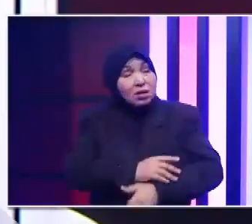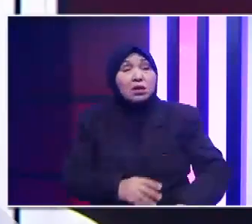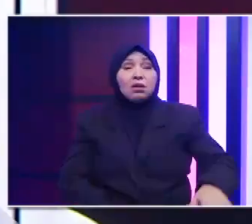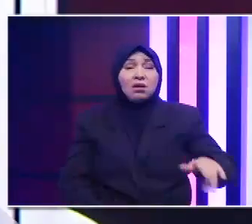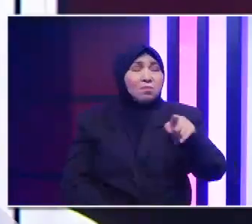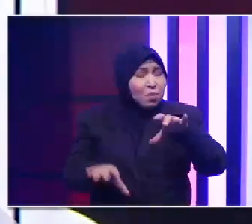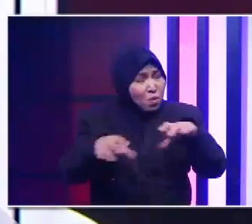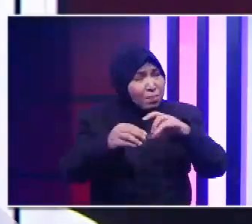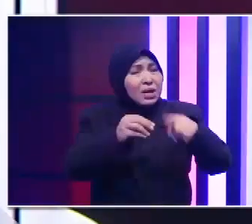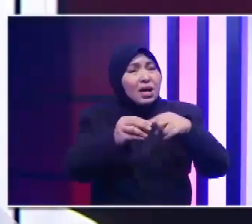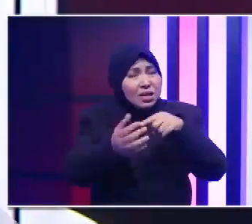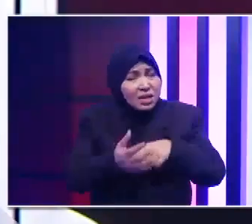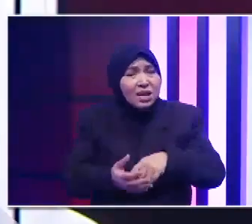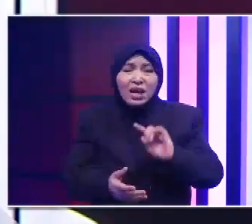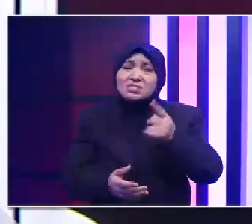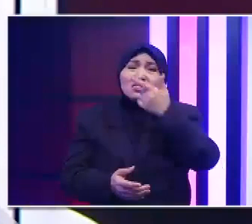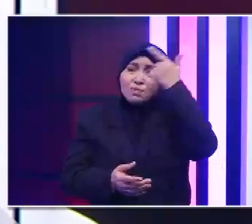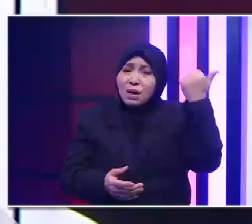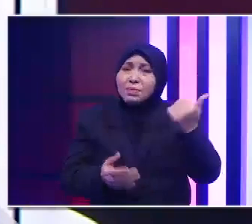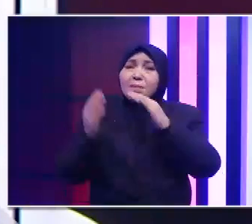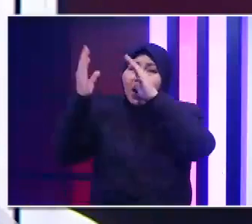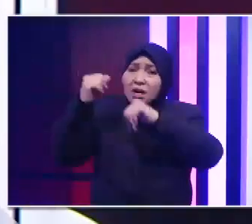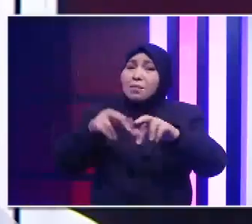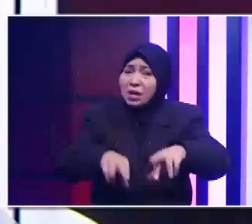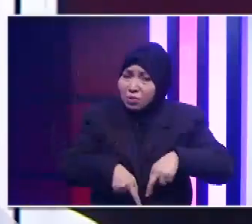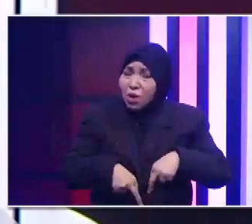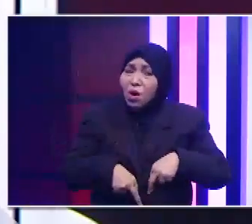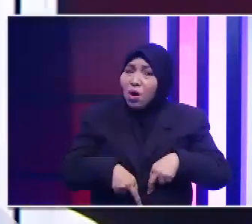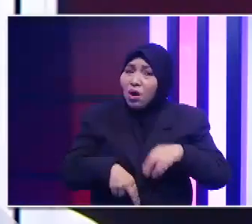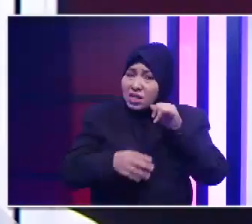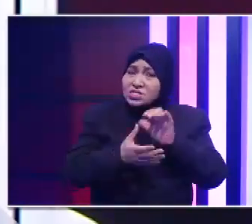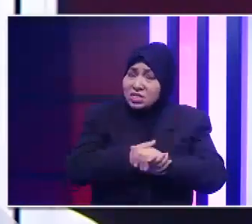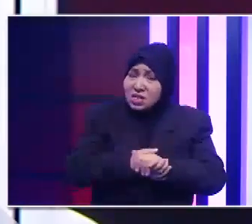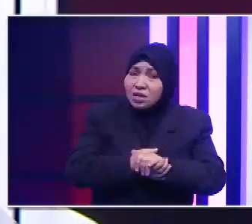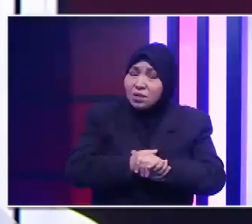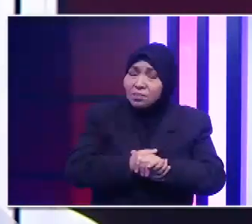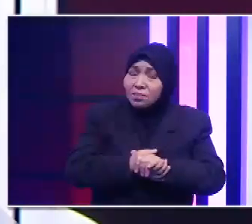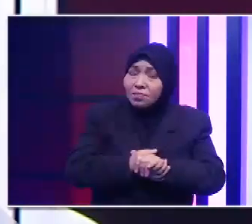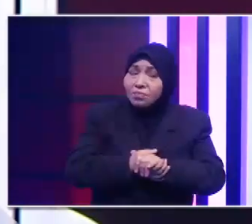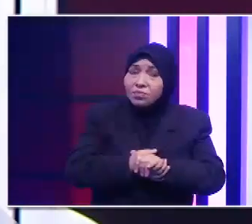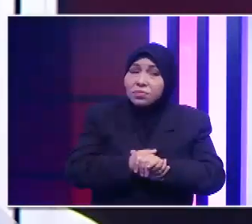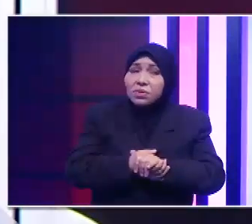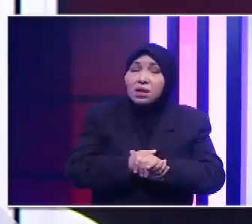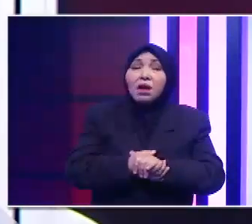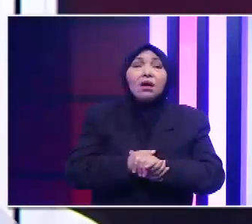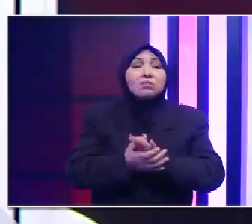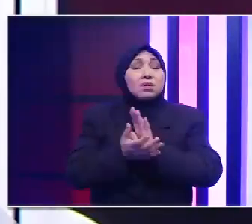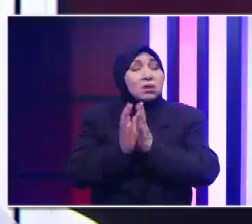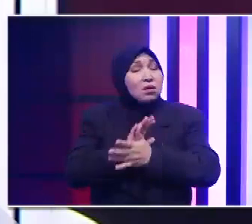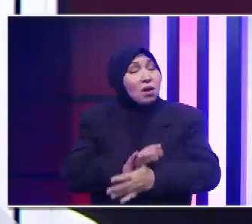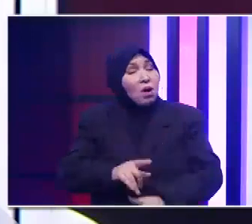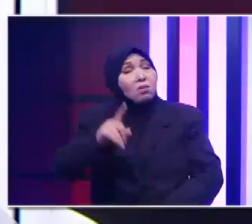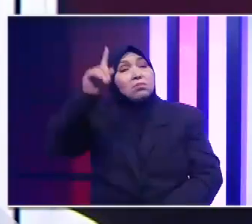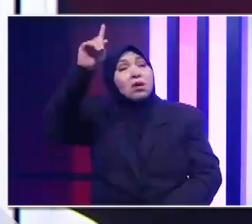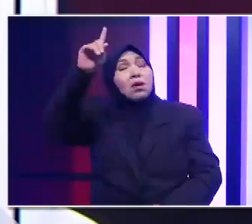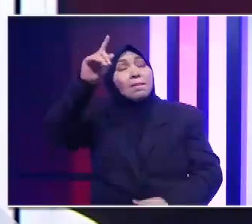kamu buat kali ini hanya keren enak mengharapkan keredhaan istri-istri kamu wow wow Wahid ah maka Allah